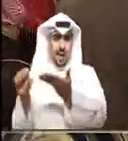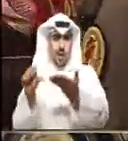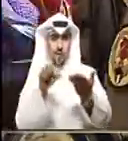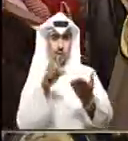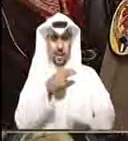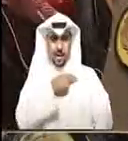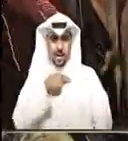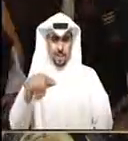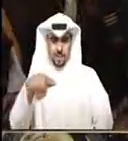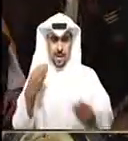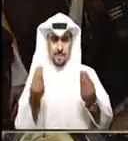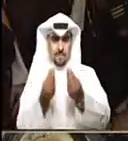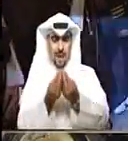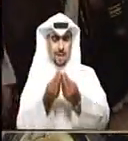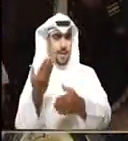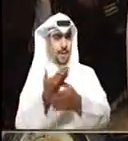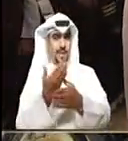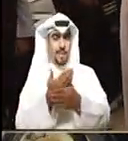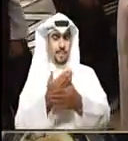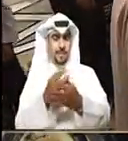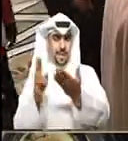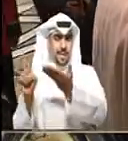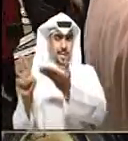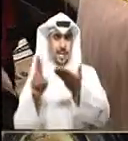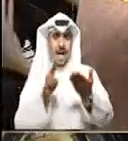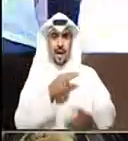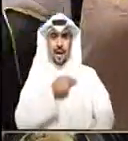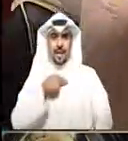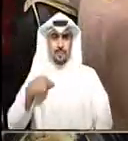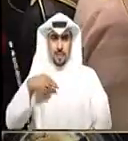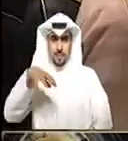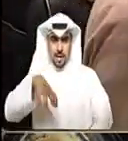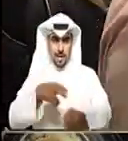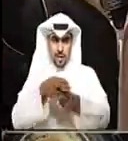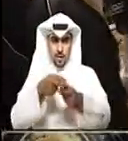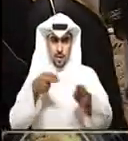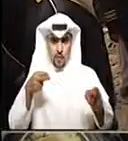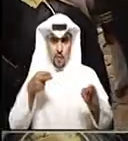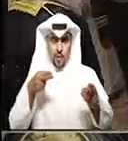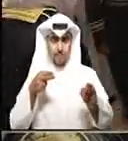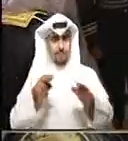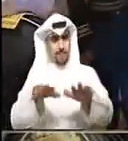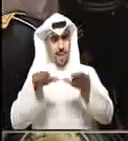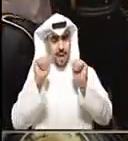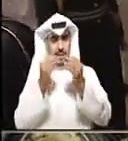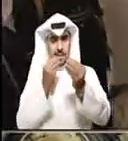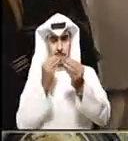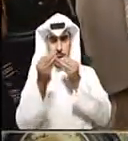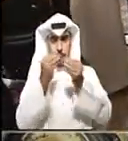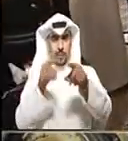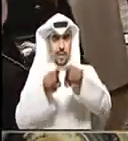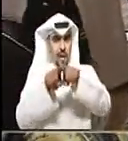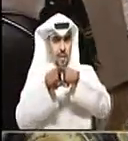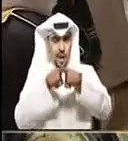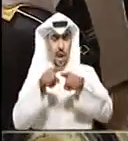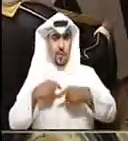لسموه، وذلك بمناسبة زيارته الرسمية للبلاد. وتم خلال اللقاء تبادل الأحاديث الأخوية التي